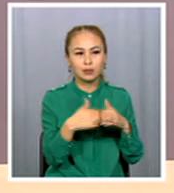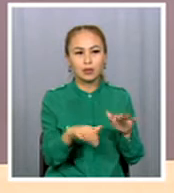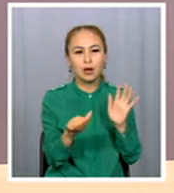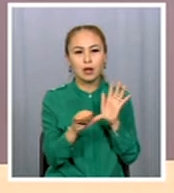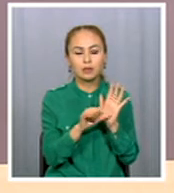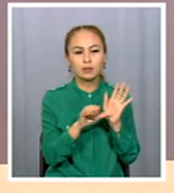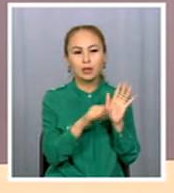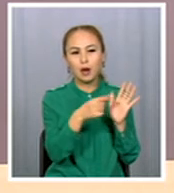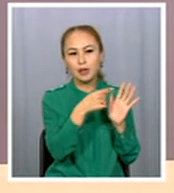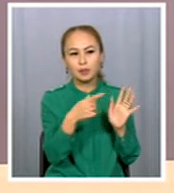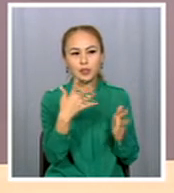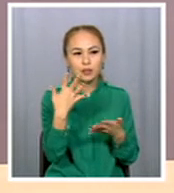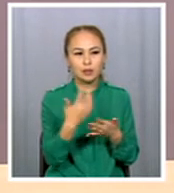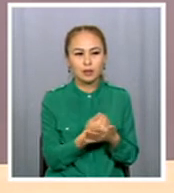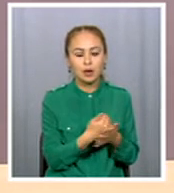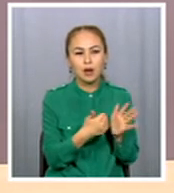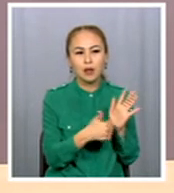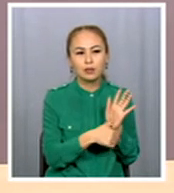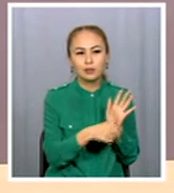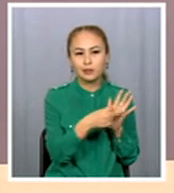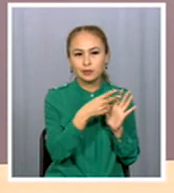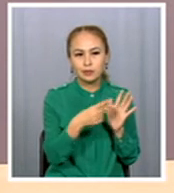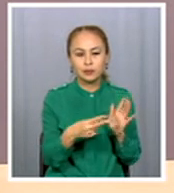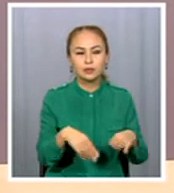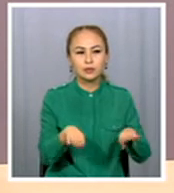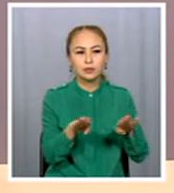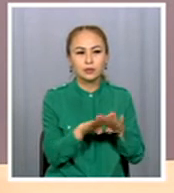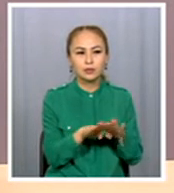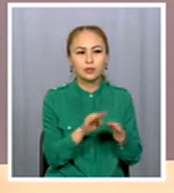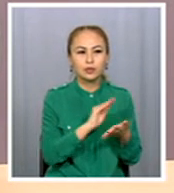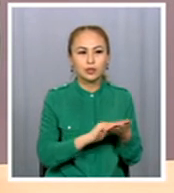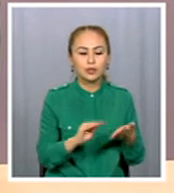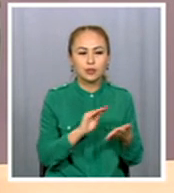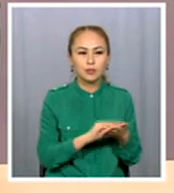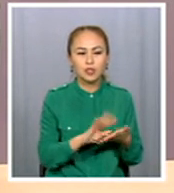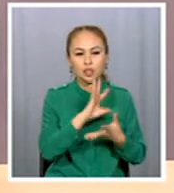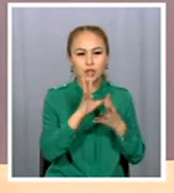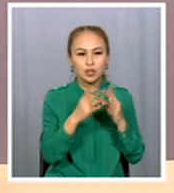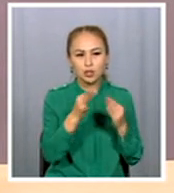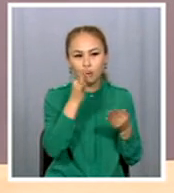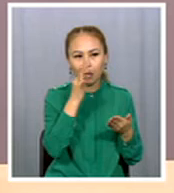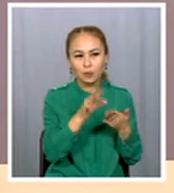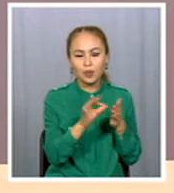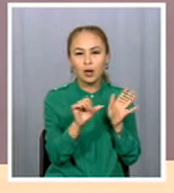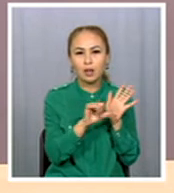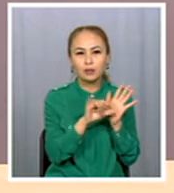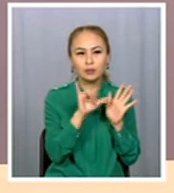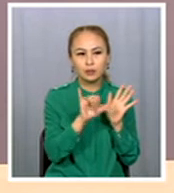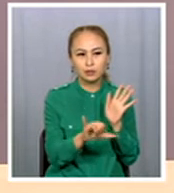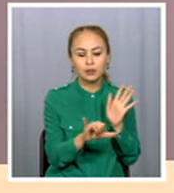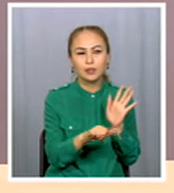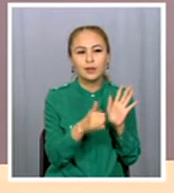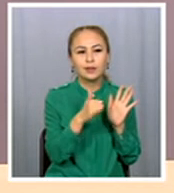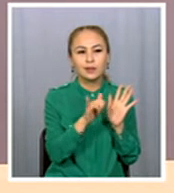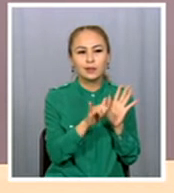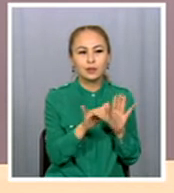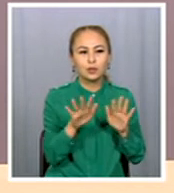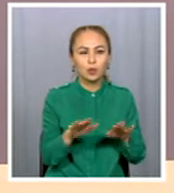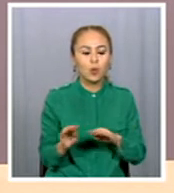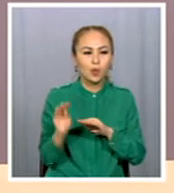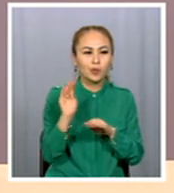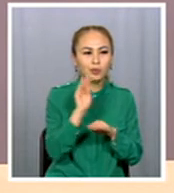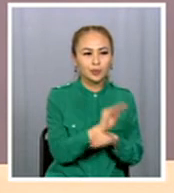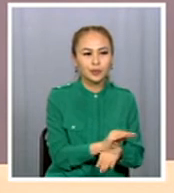айырмасын анықтаймыз 6-ға тең. Y-ті жазамыз. Жауабы 6Y. Y-тің орнына